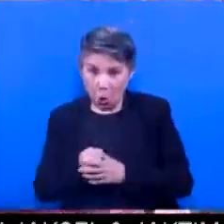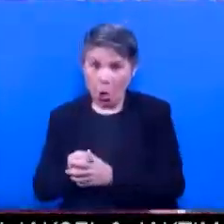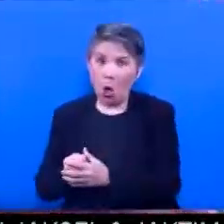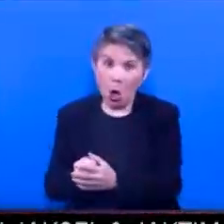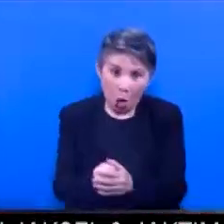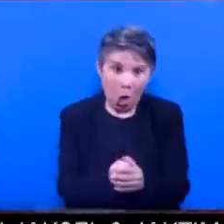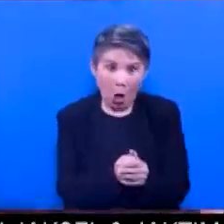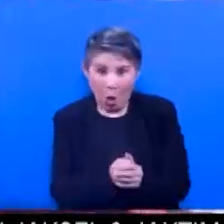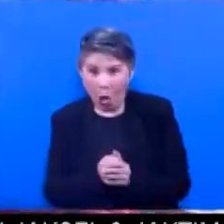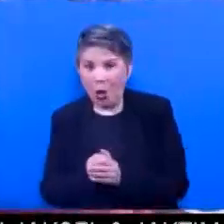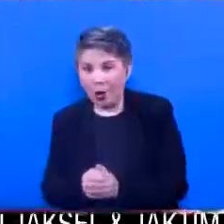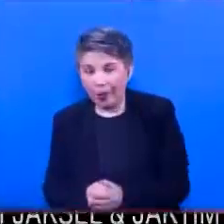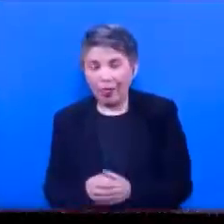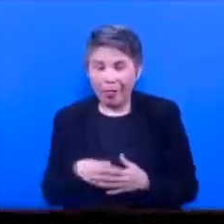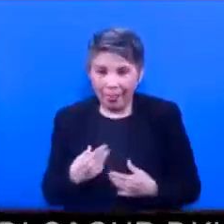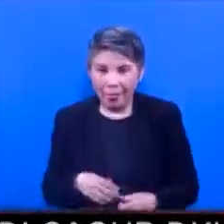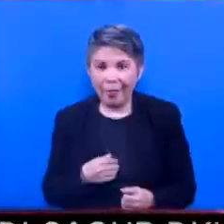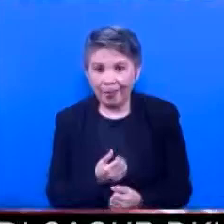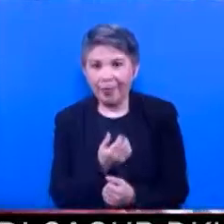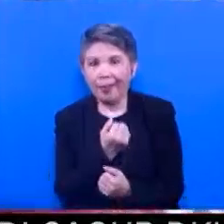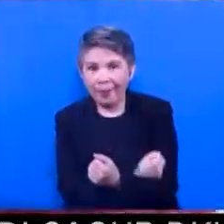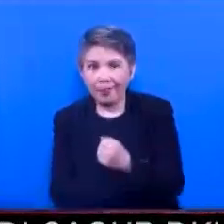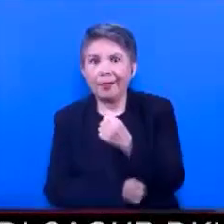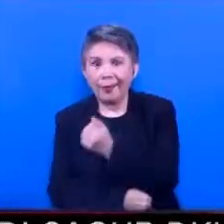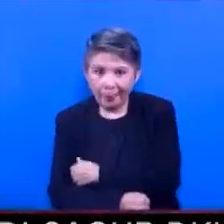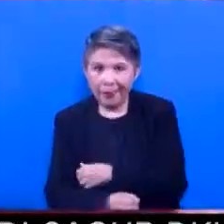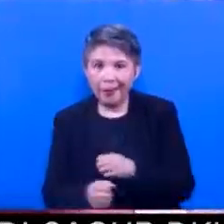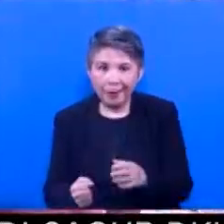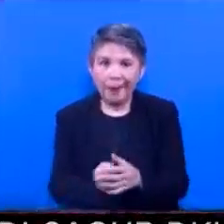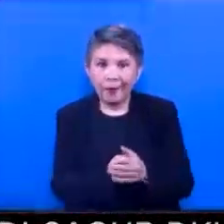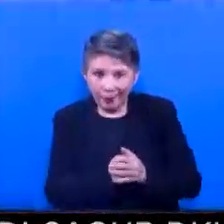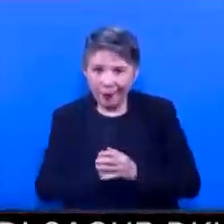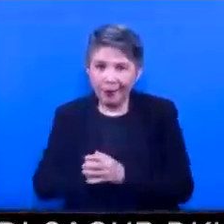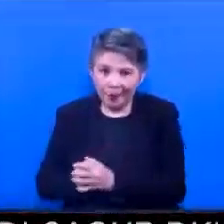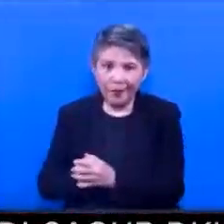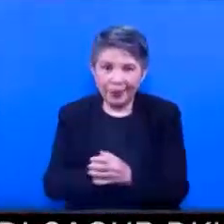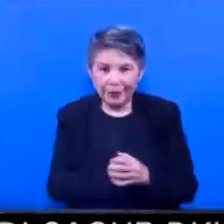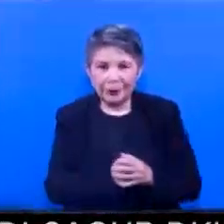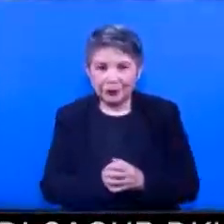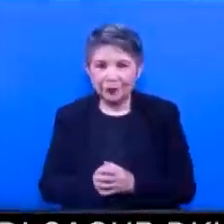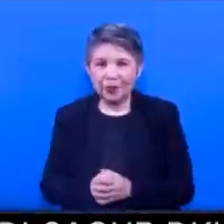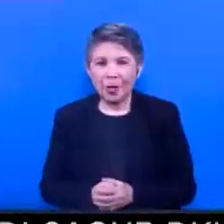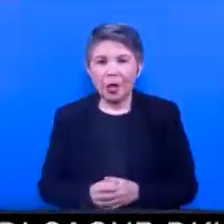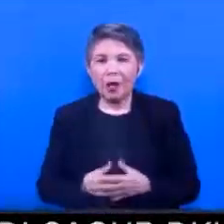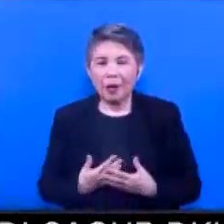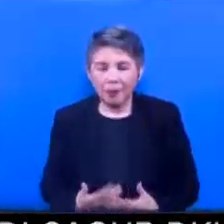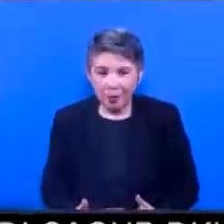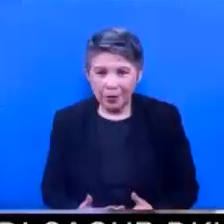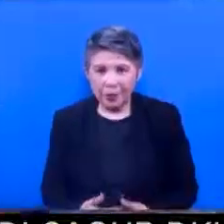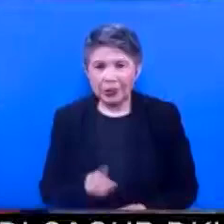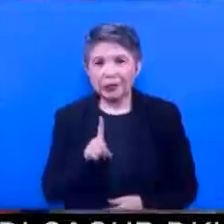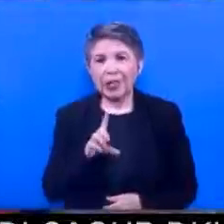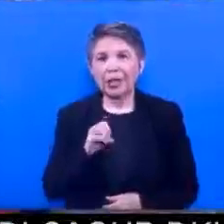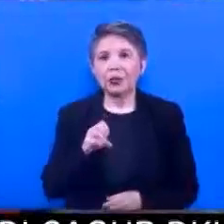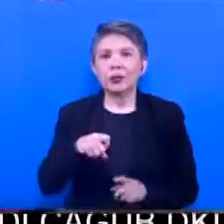kedelainya bersih dan siap digiling, ini harus memutar kedelai di gilingan seberat 100 kg nih